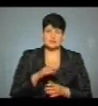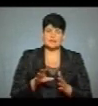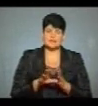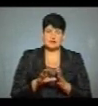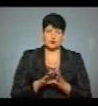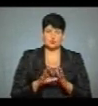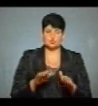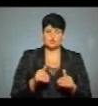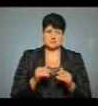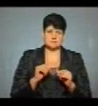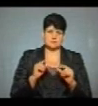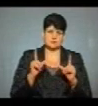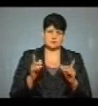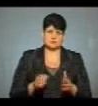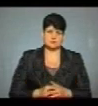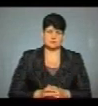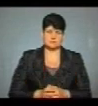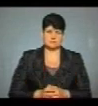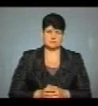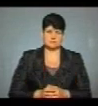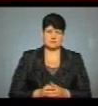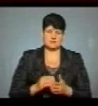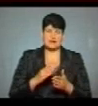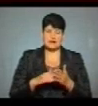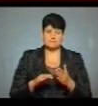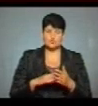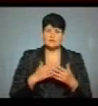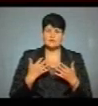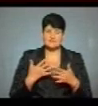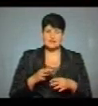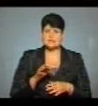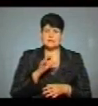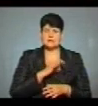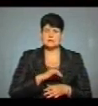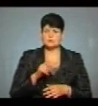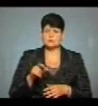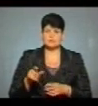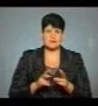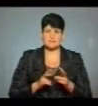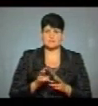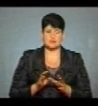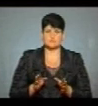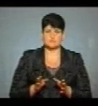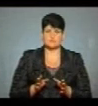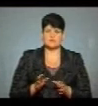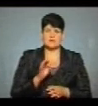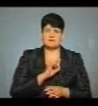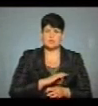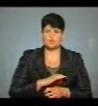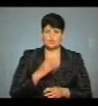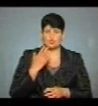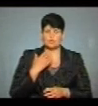енергоносії, як правило, зростають. Ліквідовувати втрати не споживачу, не підприємству. Все-таки невигідно, коли